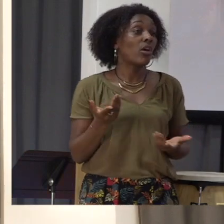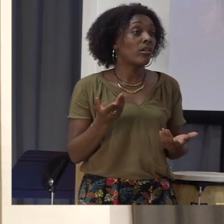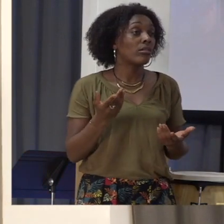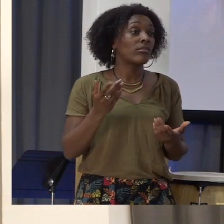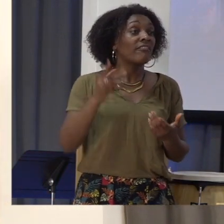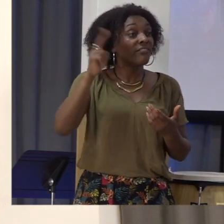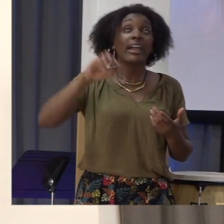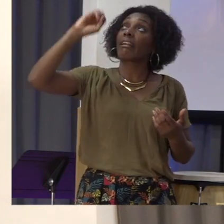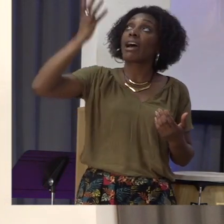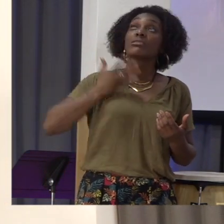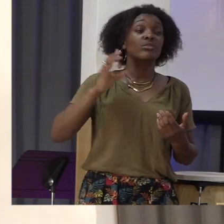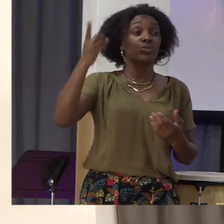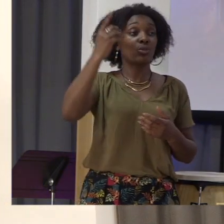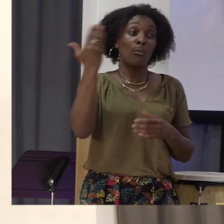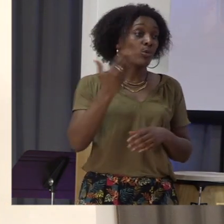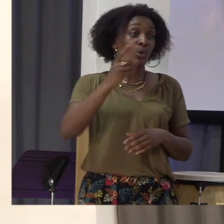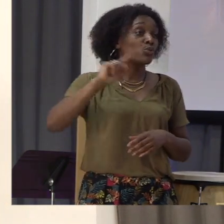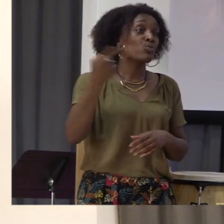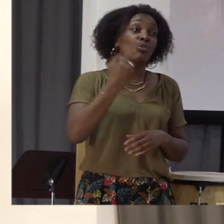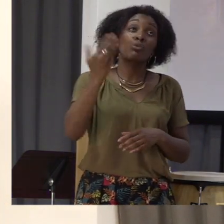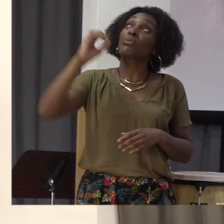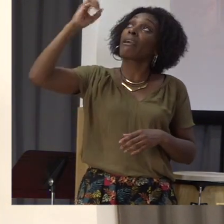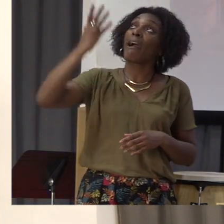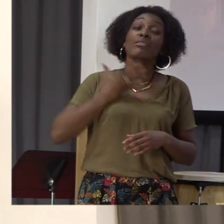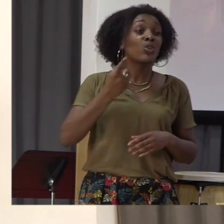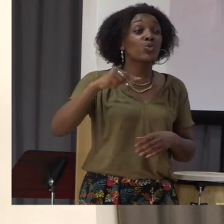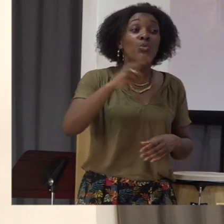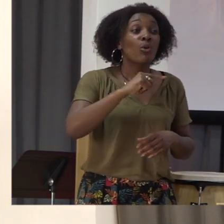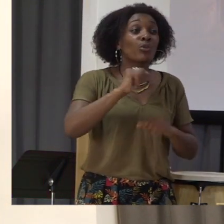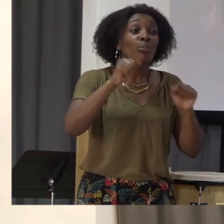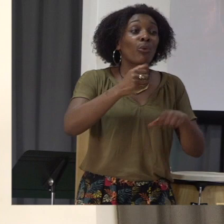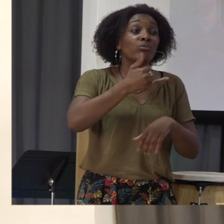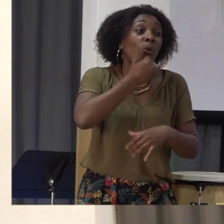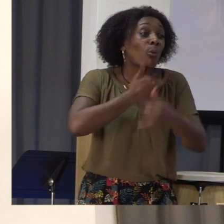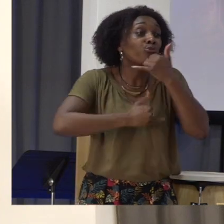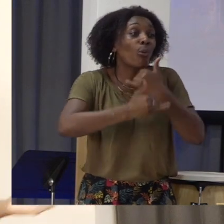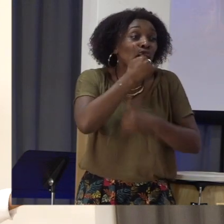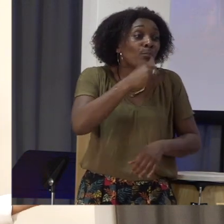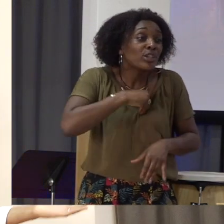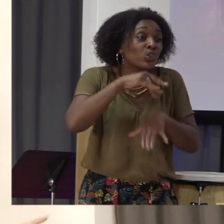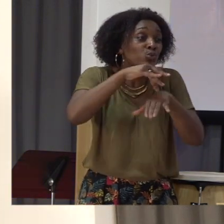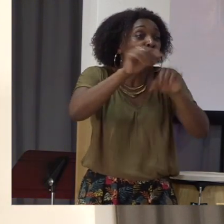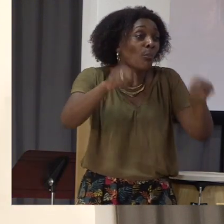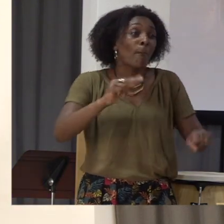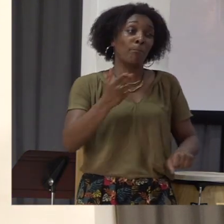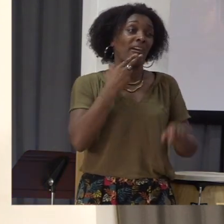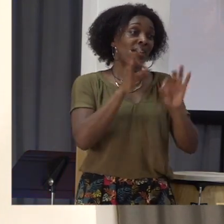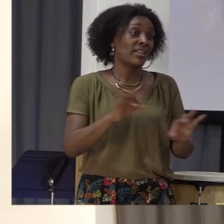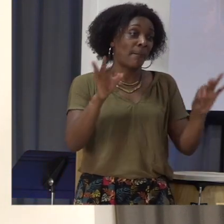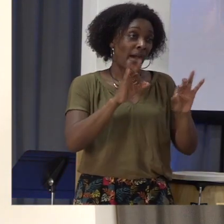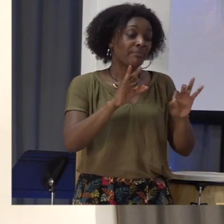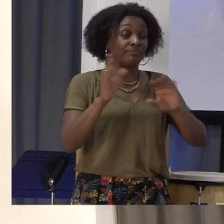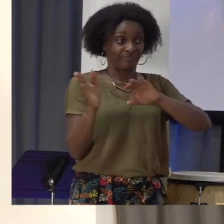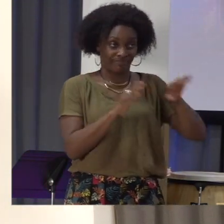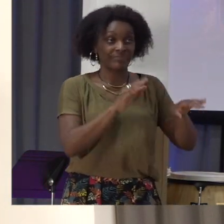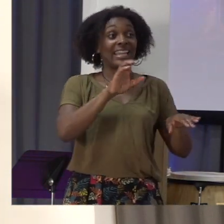Dieu, on est tous concernés par le mal qui nous touche tous. Amen. Et mes yeux ont vu le roi, éternel